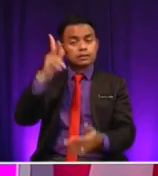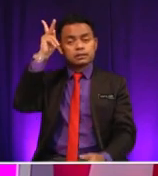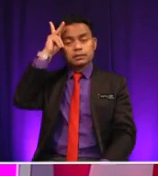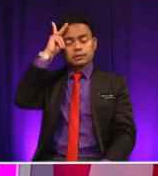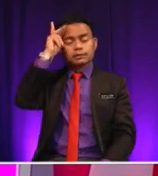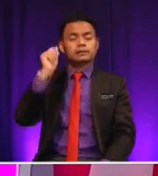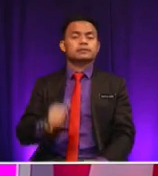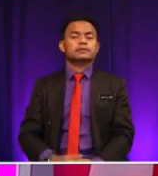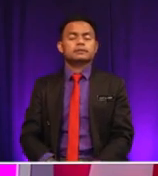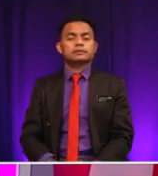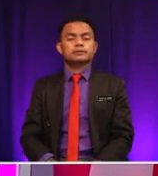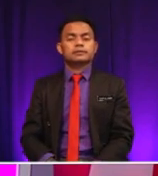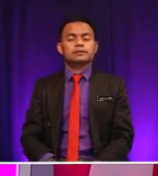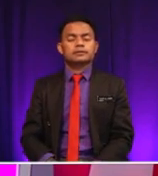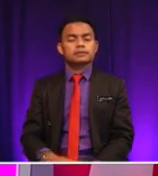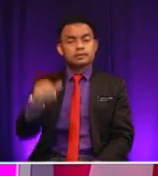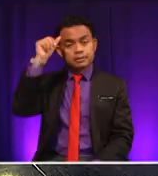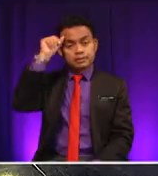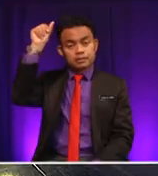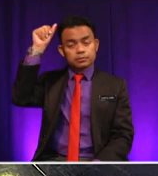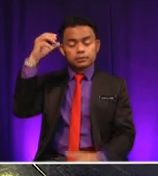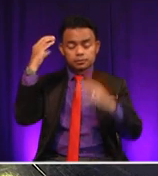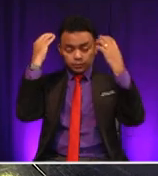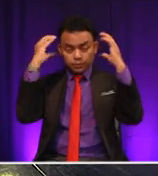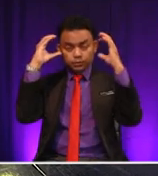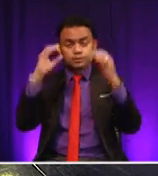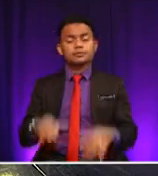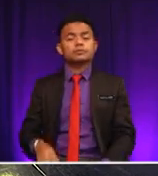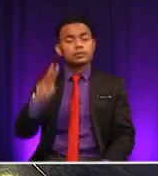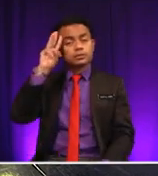kiambang pasemah telat Waalaikumsalam